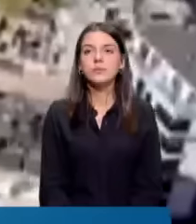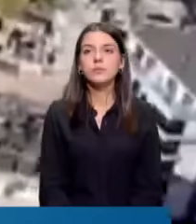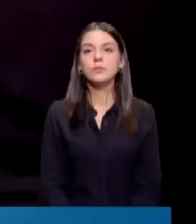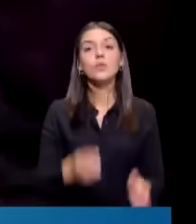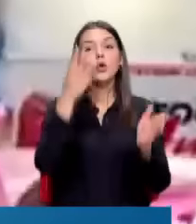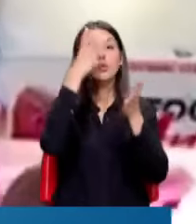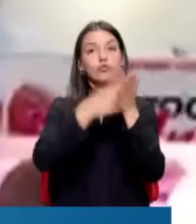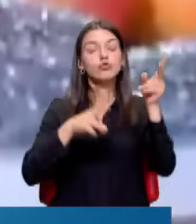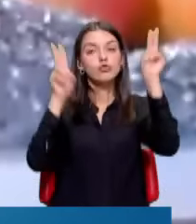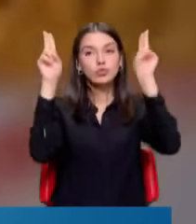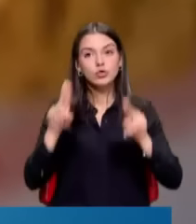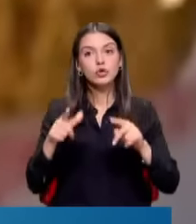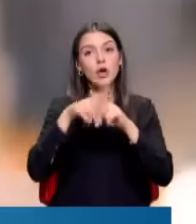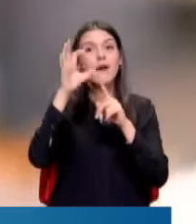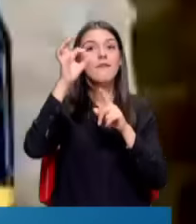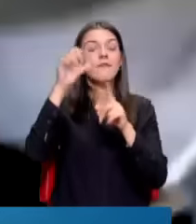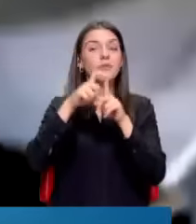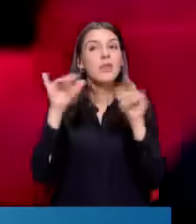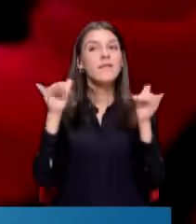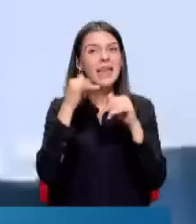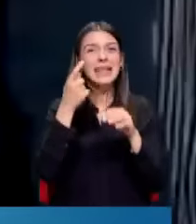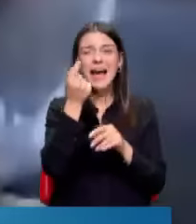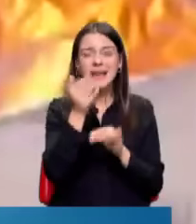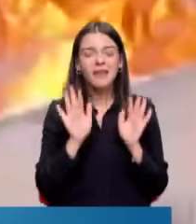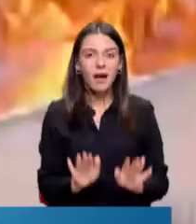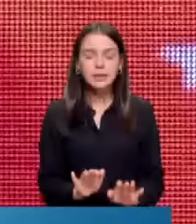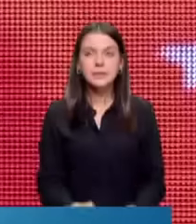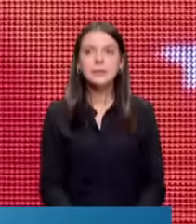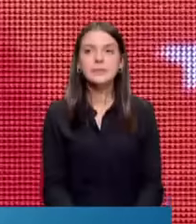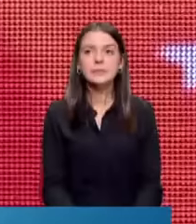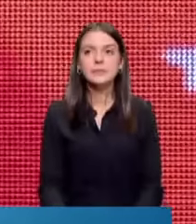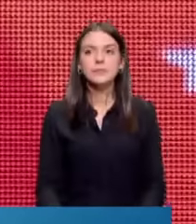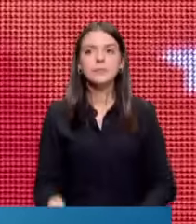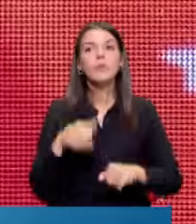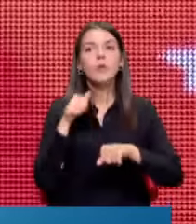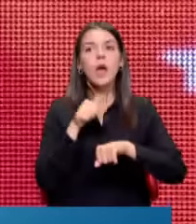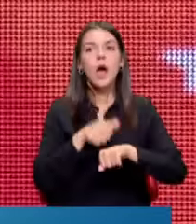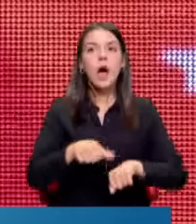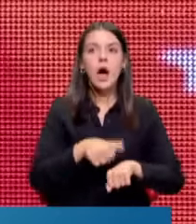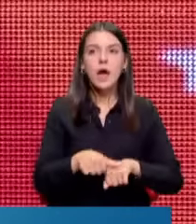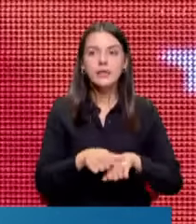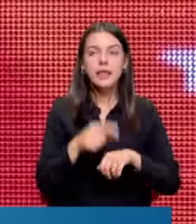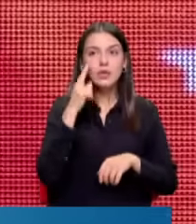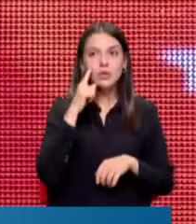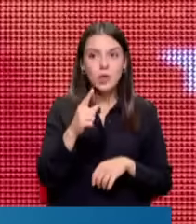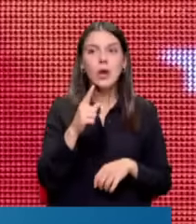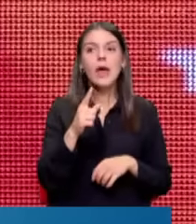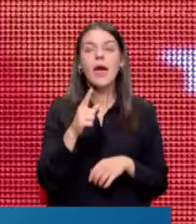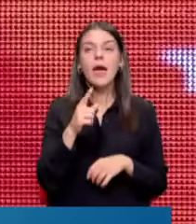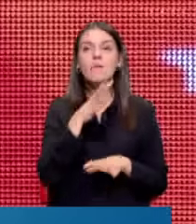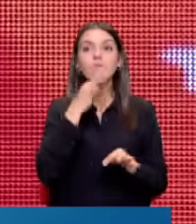Üçüncü Uluslararası Food Fest'te sayılı günler kaldı. Antalya'dan dünyaya mottosuyla